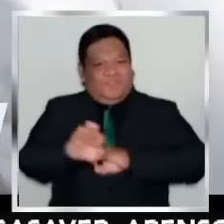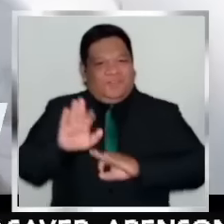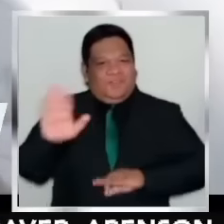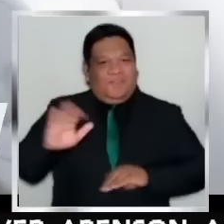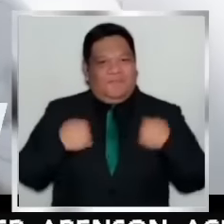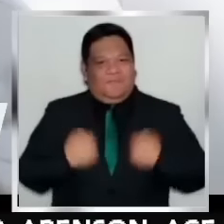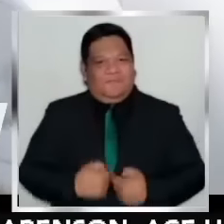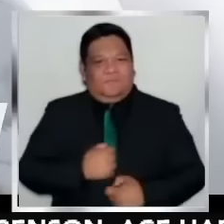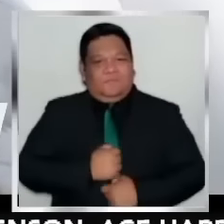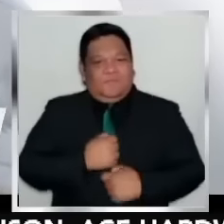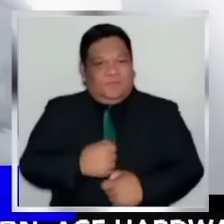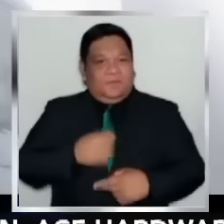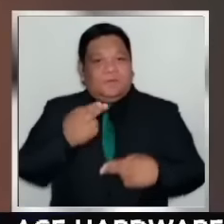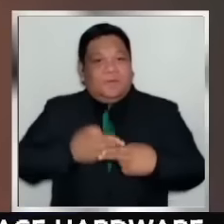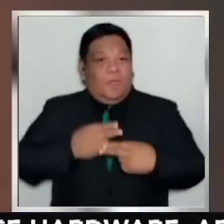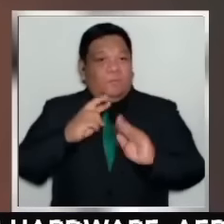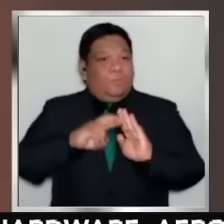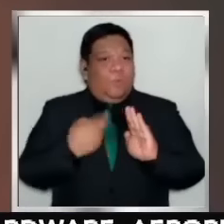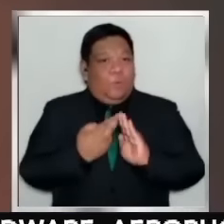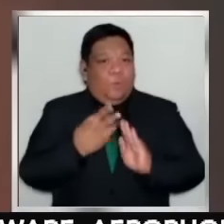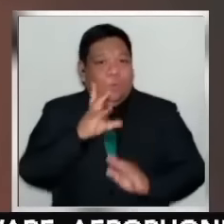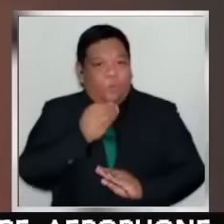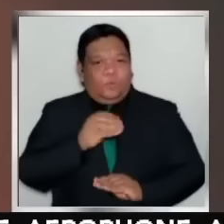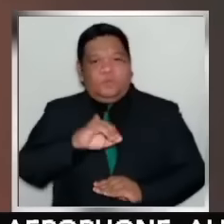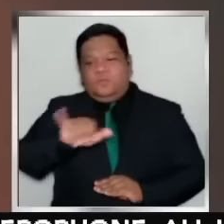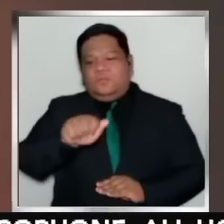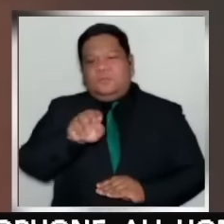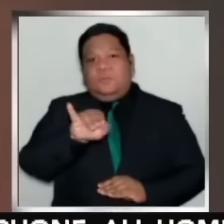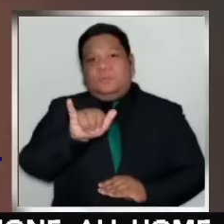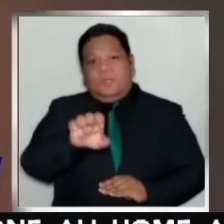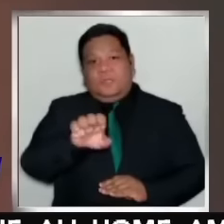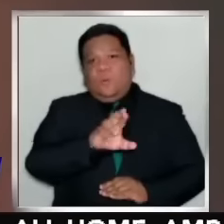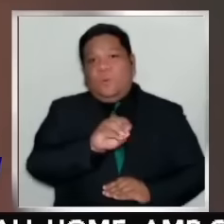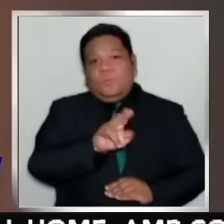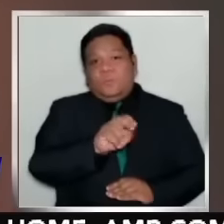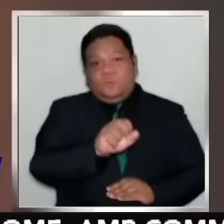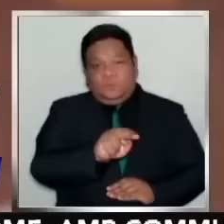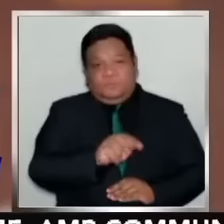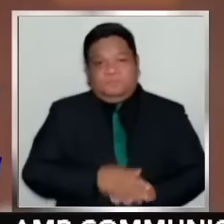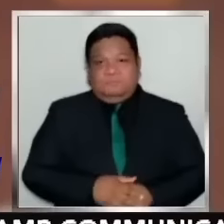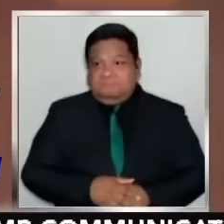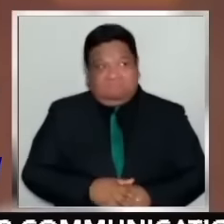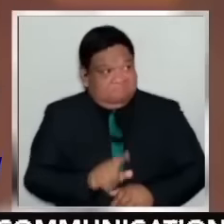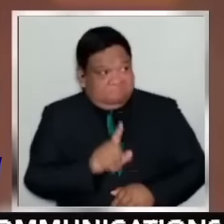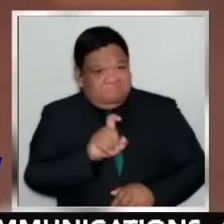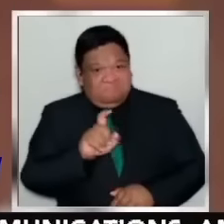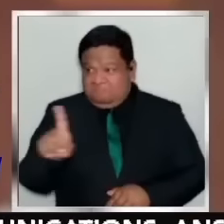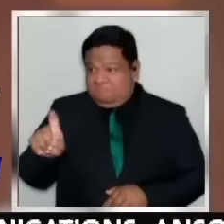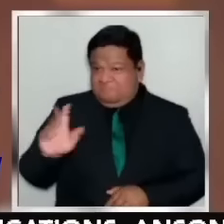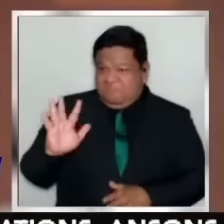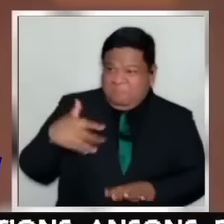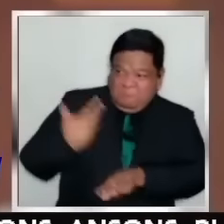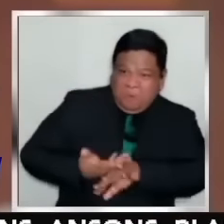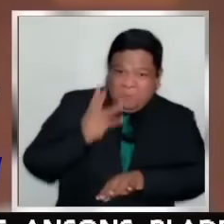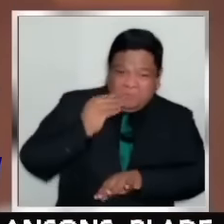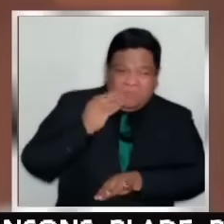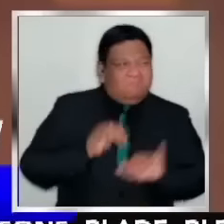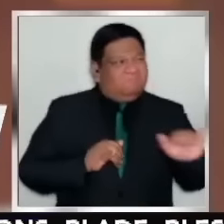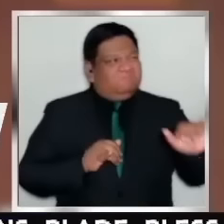Robinson. So parang pinahirapan mo yung sarili mo. Medyo po, yes. Mahirap yun ha. Kasi especially nung pandemic when you're at